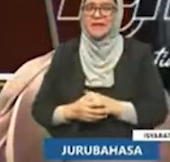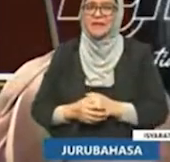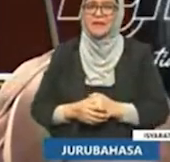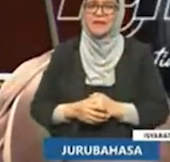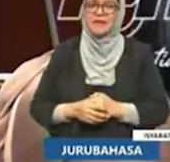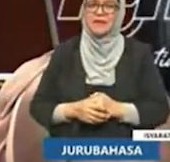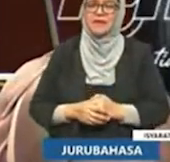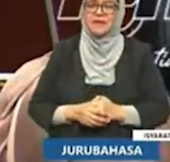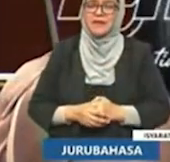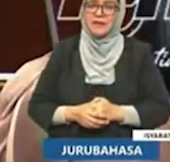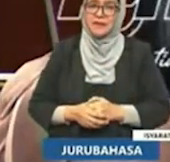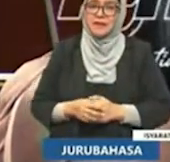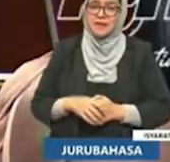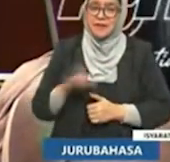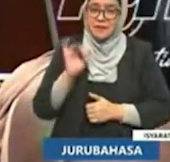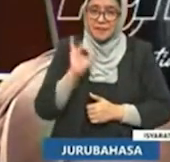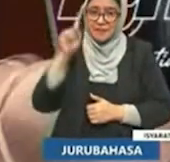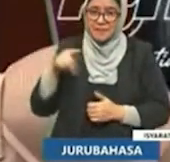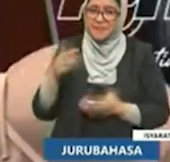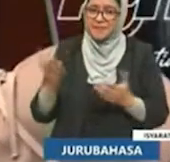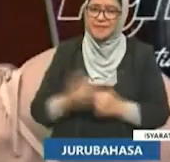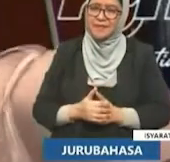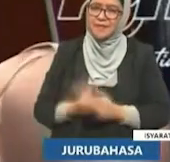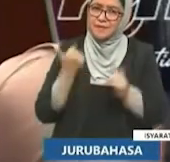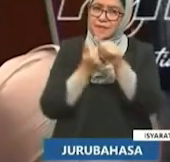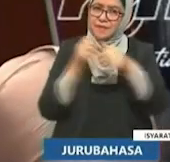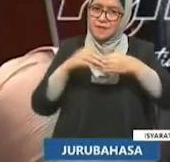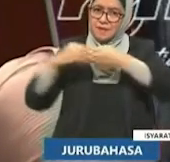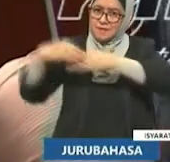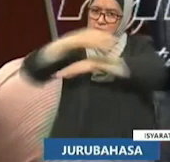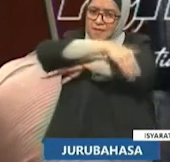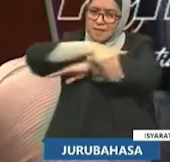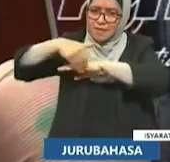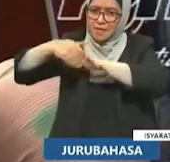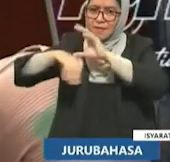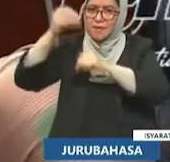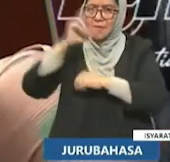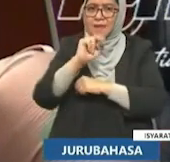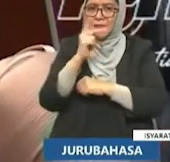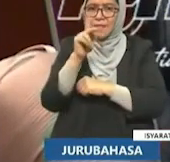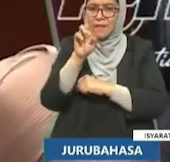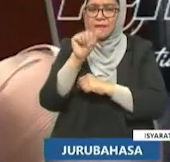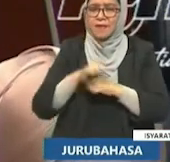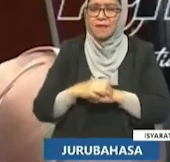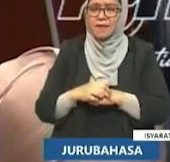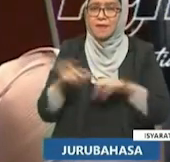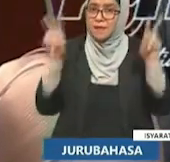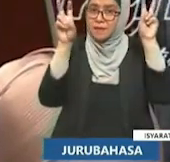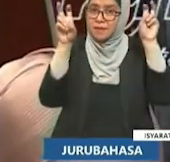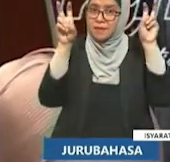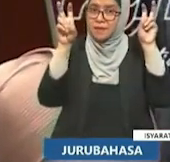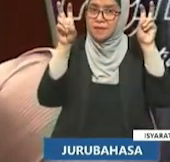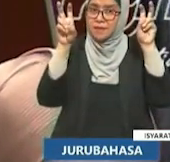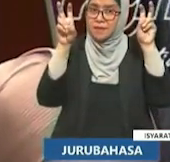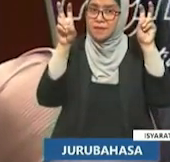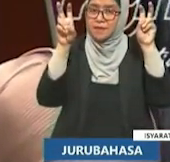di situ merujuk pada gak lain opo kosmetik egotisme yang dikeluarkan oleh NKRI penggunaan gelaran profesional seperti